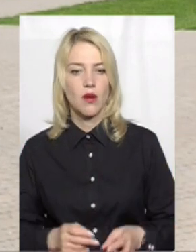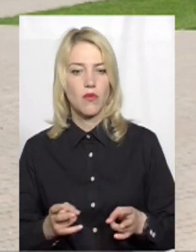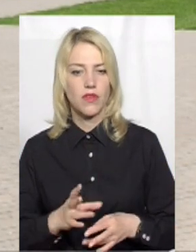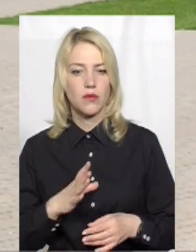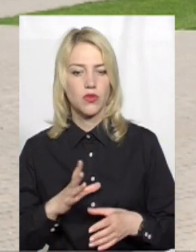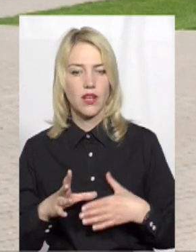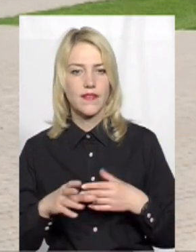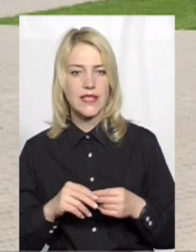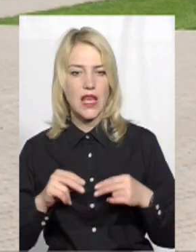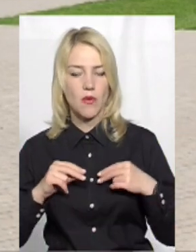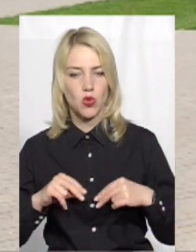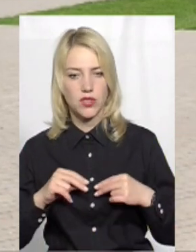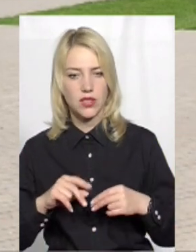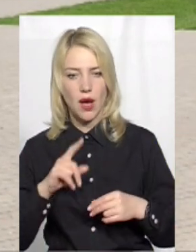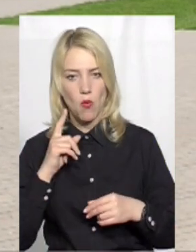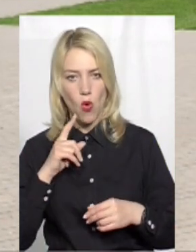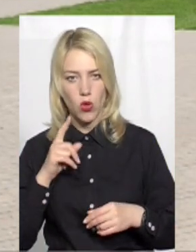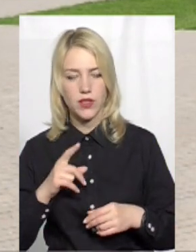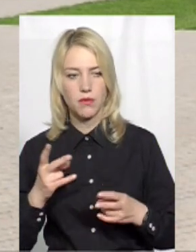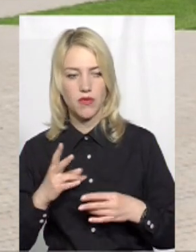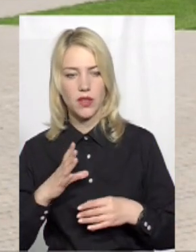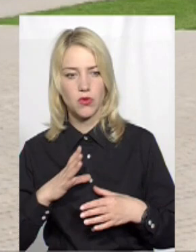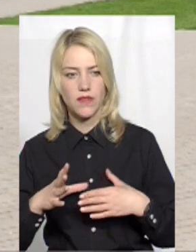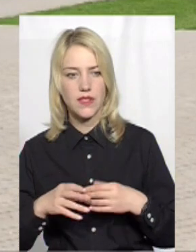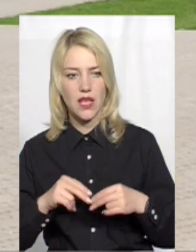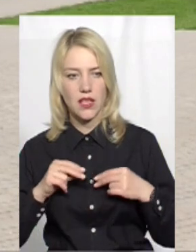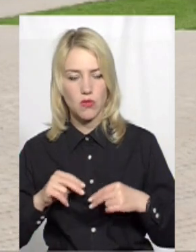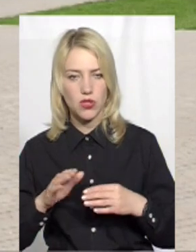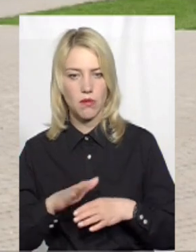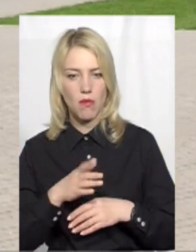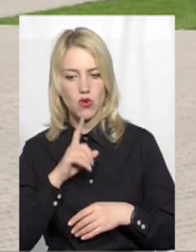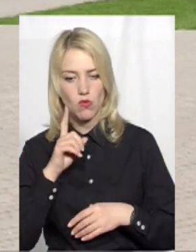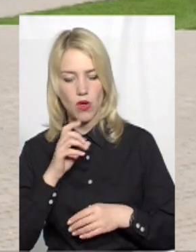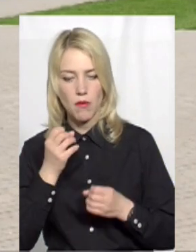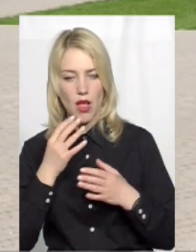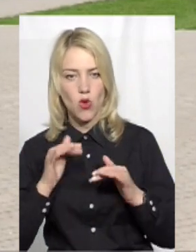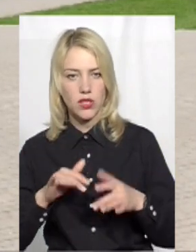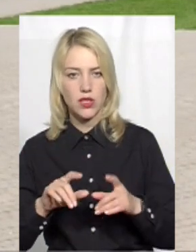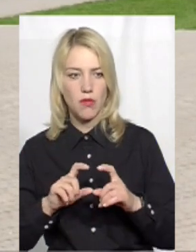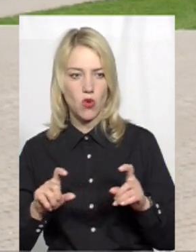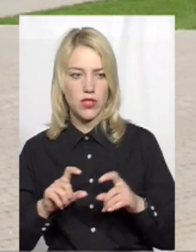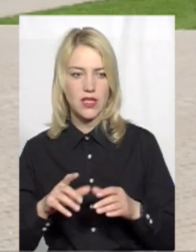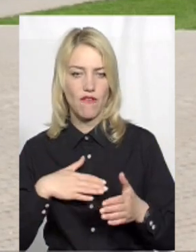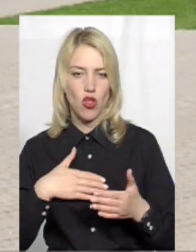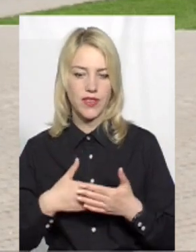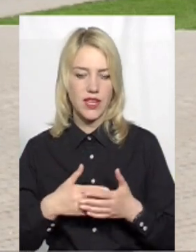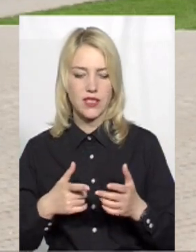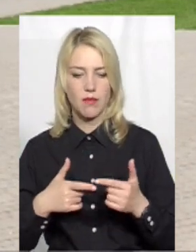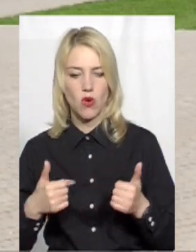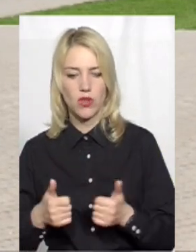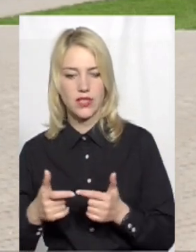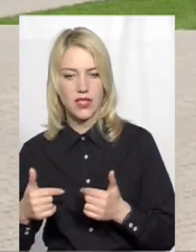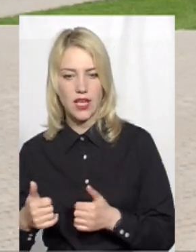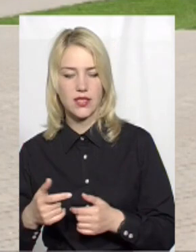якась взаємодія молоді, має бути взаємодія між молоддю і благодійними організаціями, між волонтерськими, між громадськими